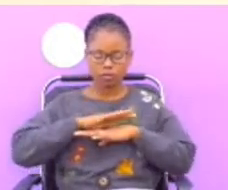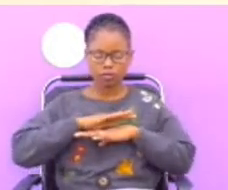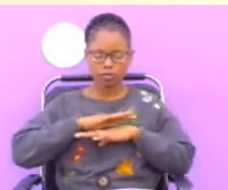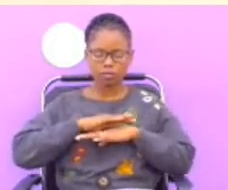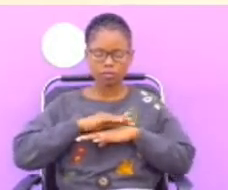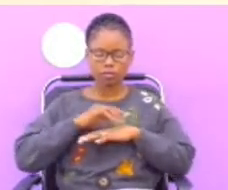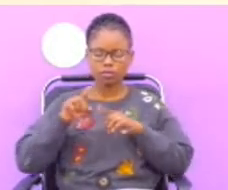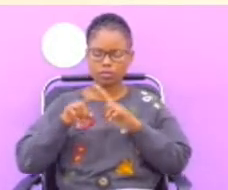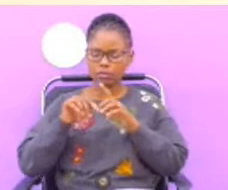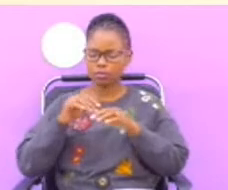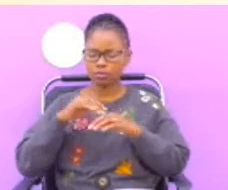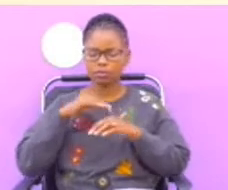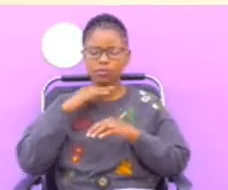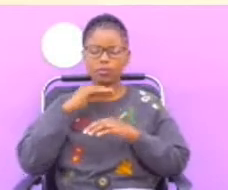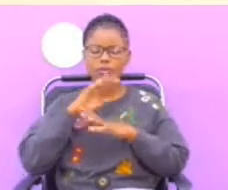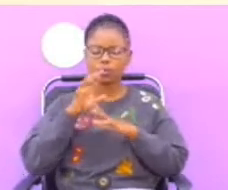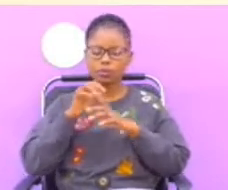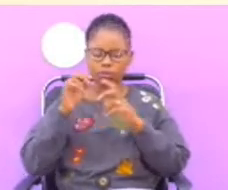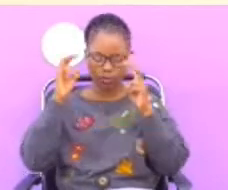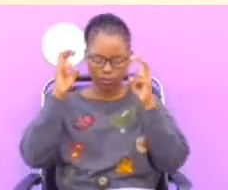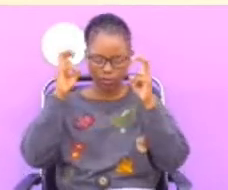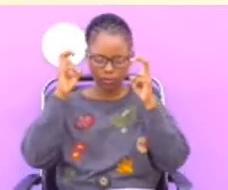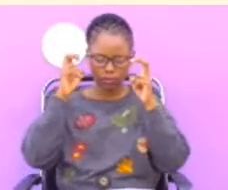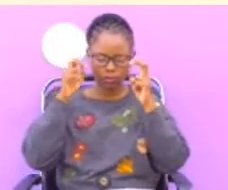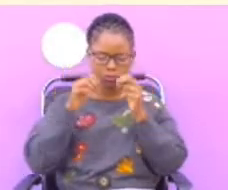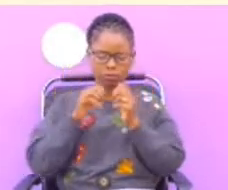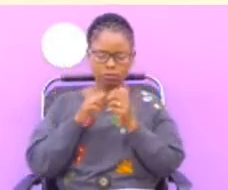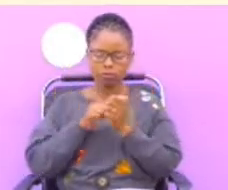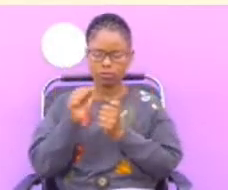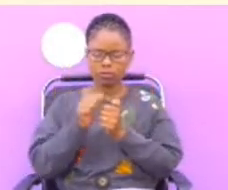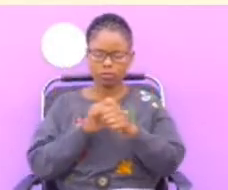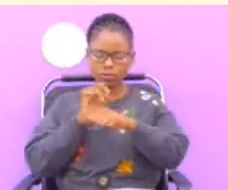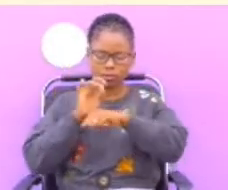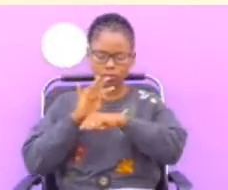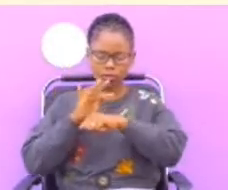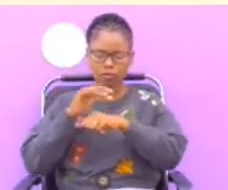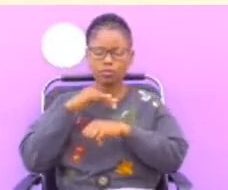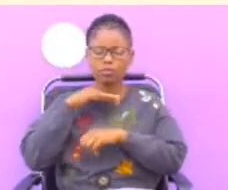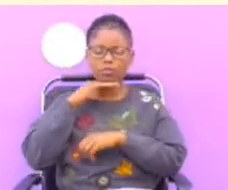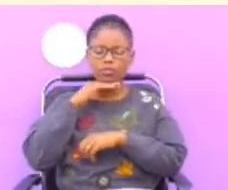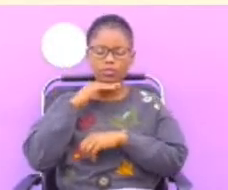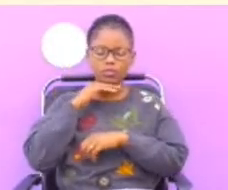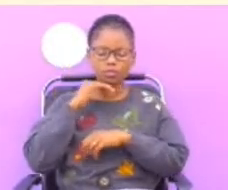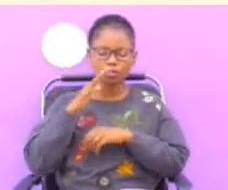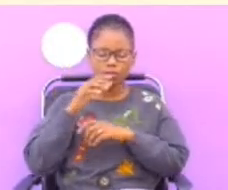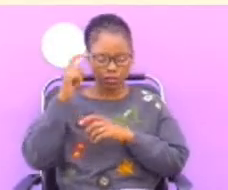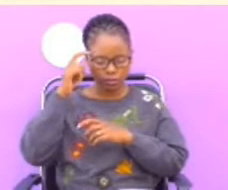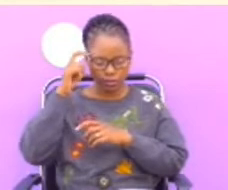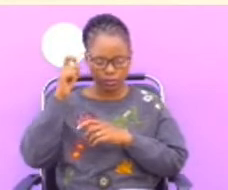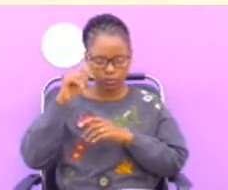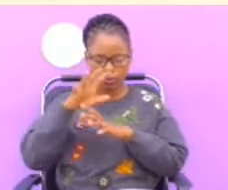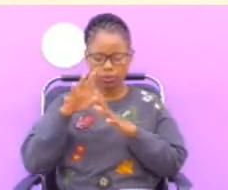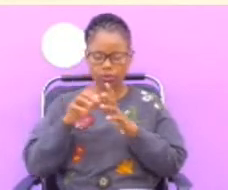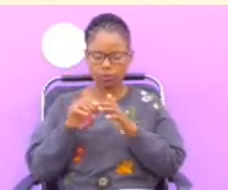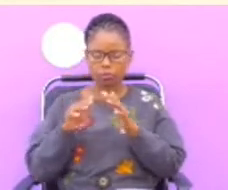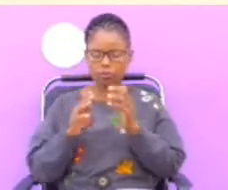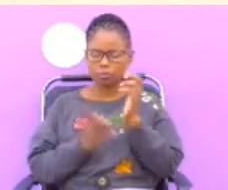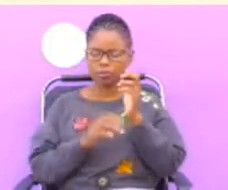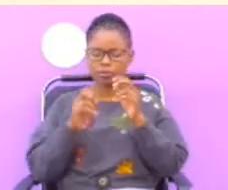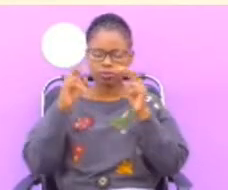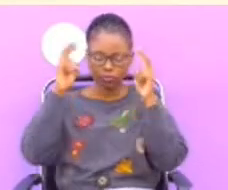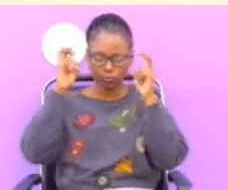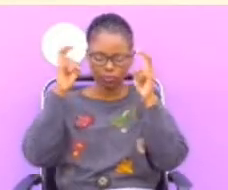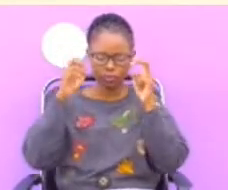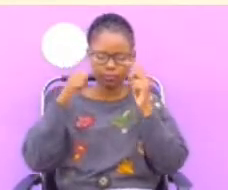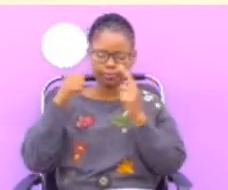na ikuũ ciothe cia Saitani, tũgetigithũkania na premature death, tũgetigithũkania na ũru wothe wa ndaimono, tũgetigithũkania na